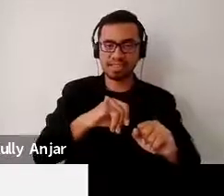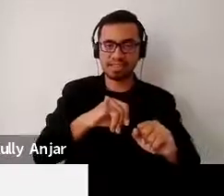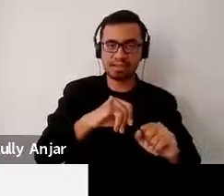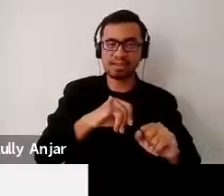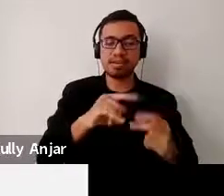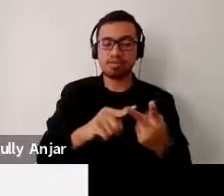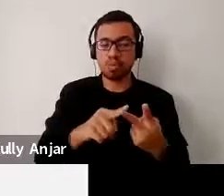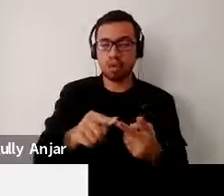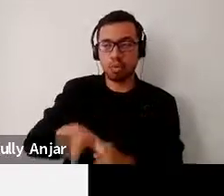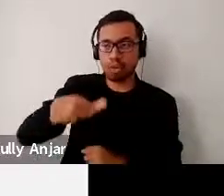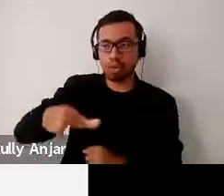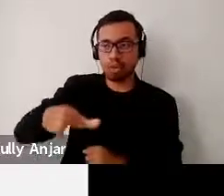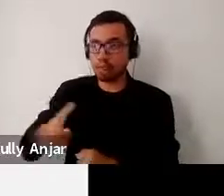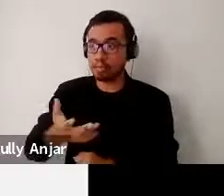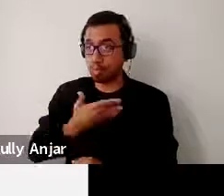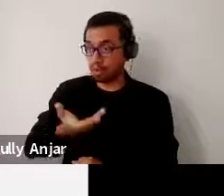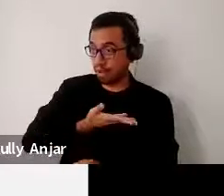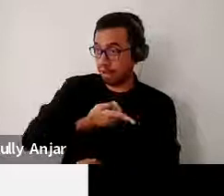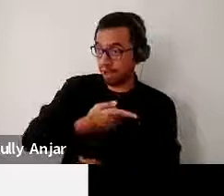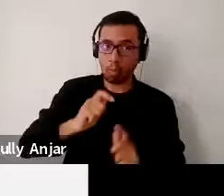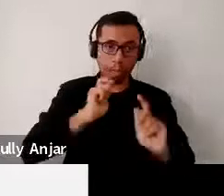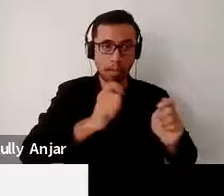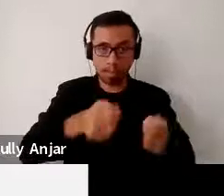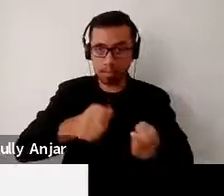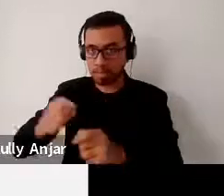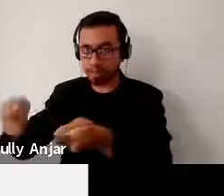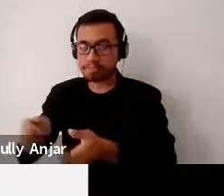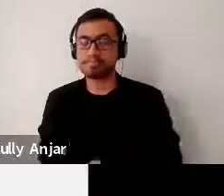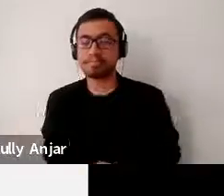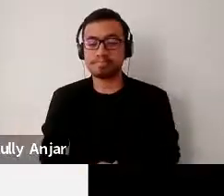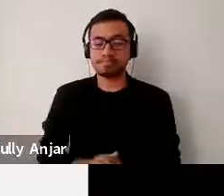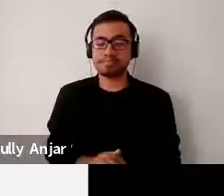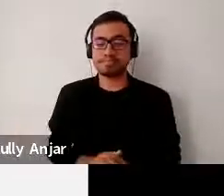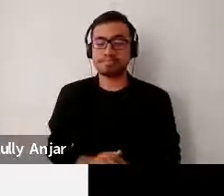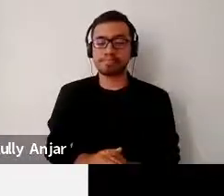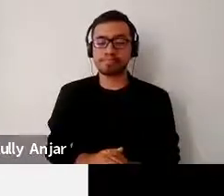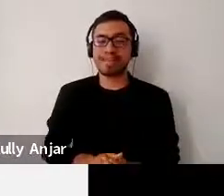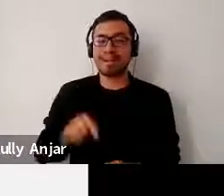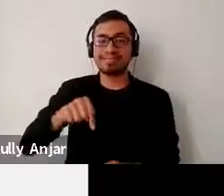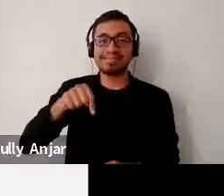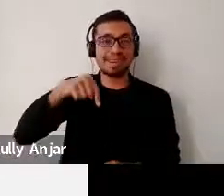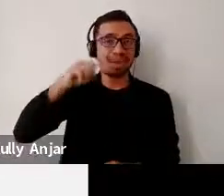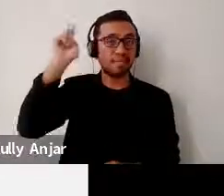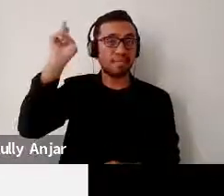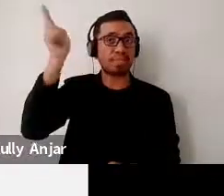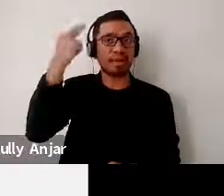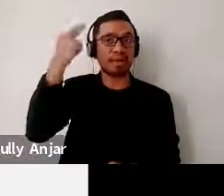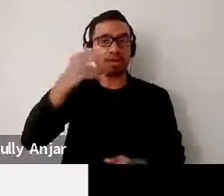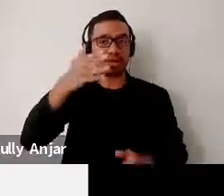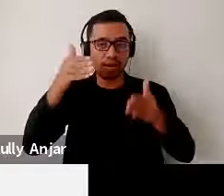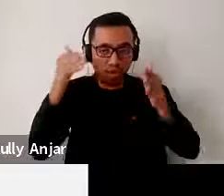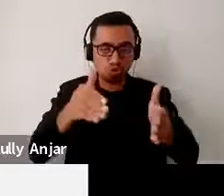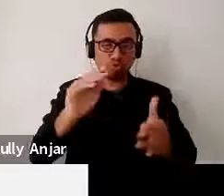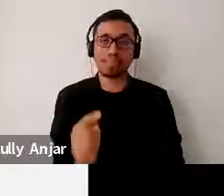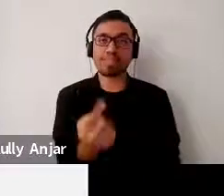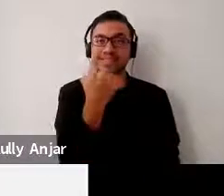manfaat. Jadi memang saat ini sudah menjadi salah satu prioritas pemerintah. Sebenarnya krisis COVID